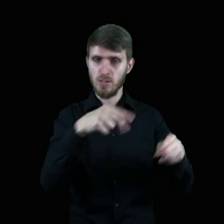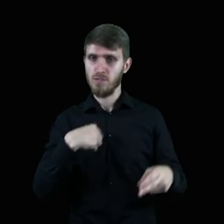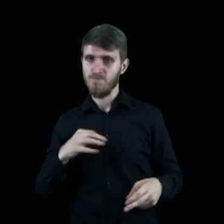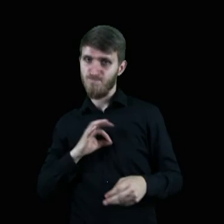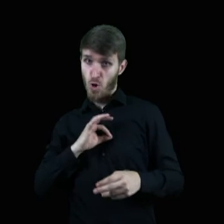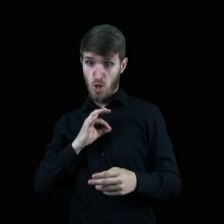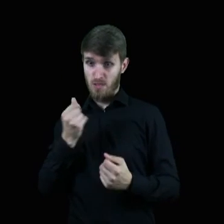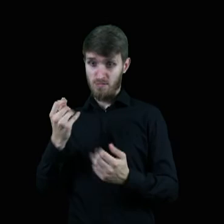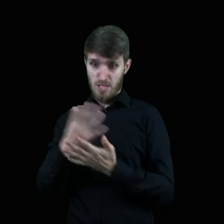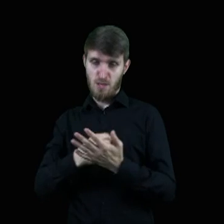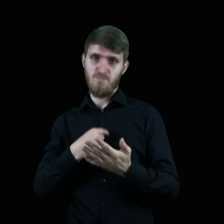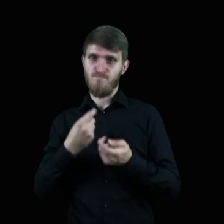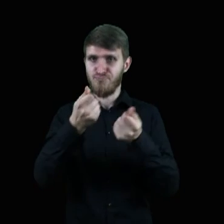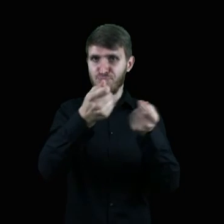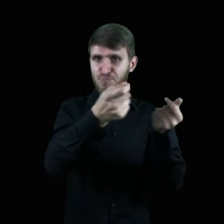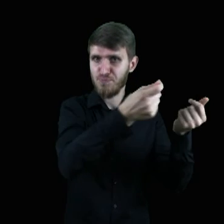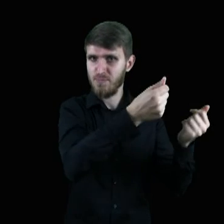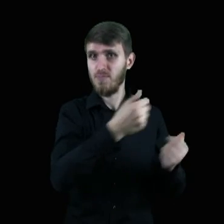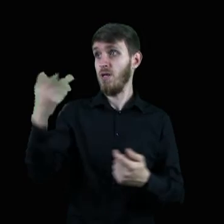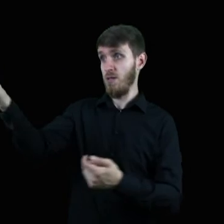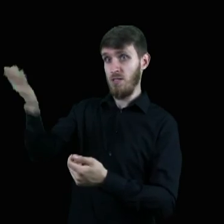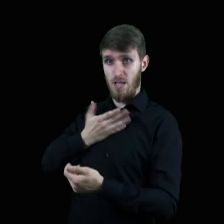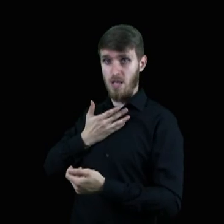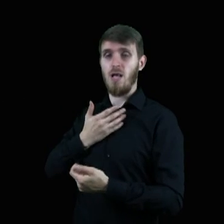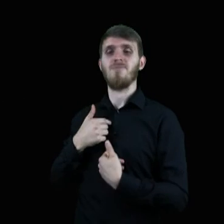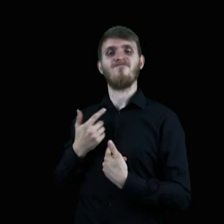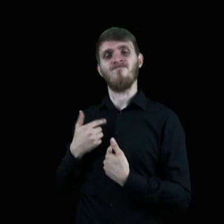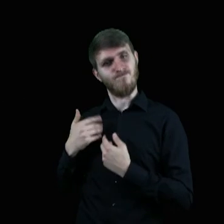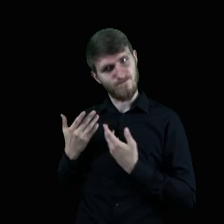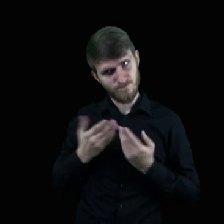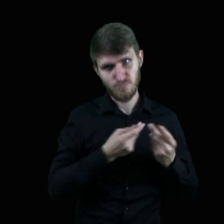wypadku dywidendy. Czyli ja muszę pokryć tą